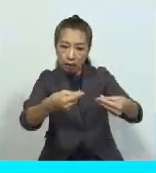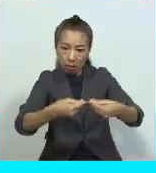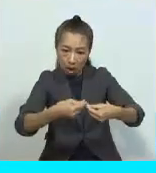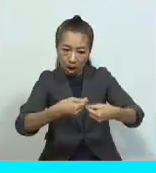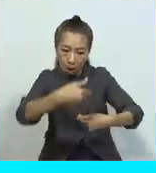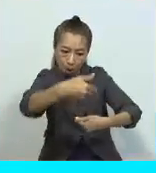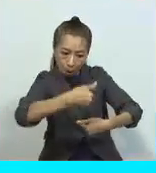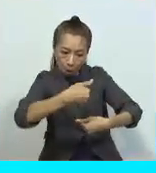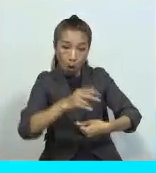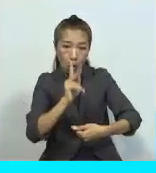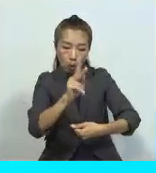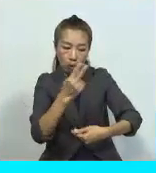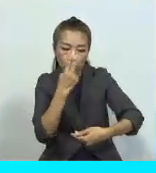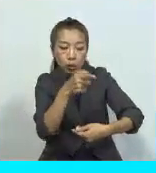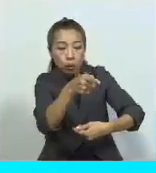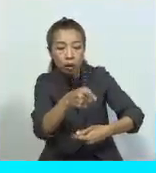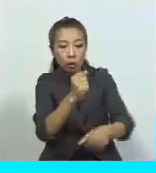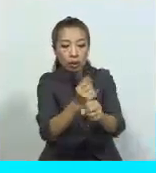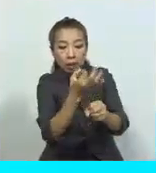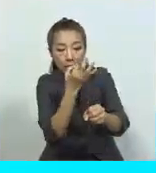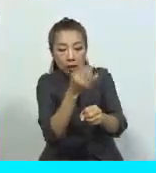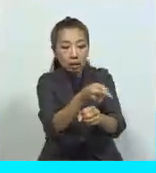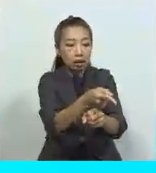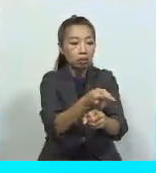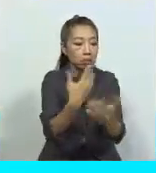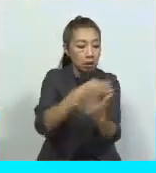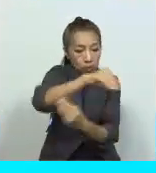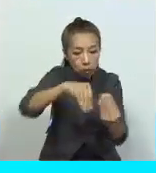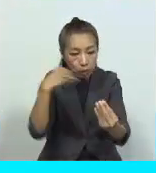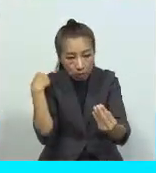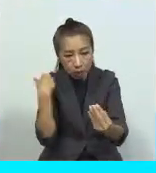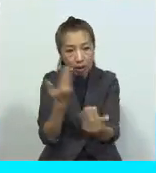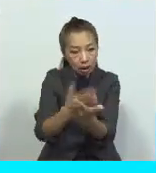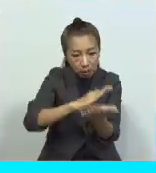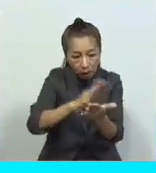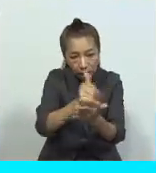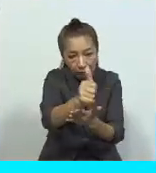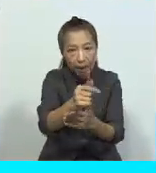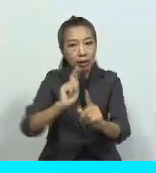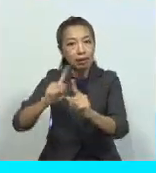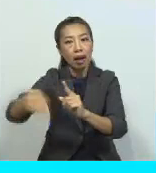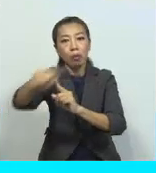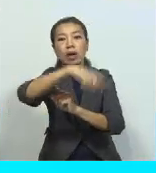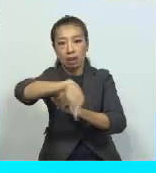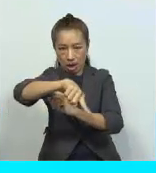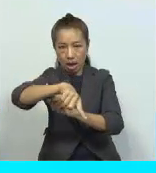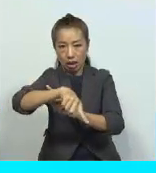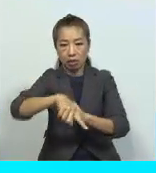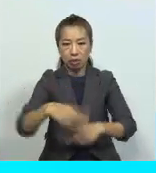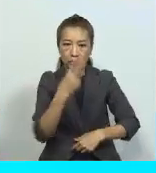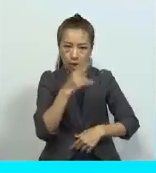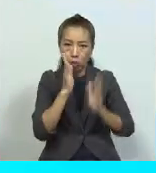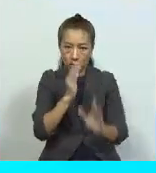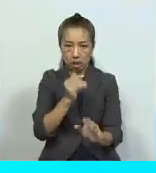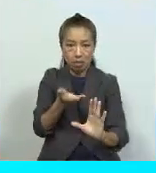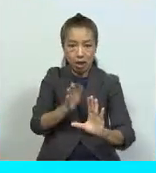พให้กับผู้มีบัตรสวัสดิการแห่งรัฐอย่างต่อเนื่องรวมทั้งหน่วยงานต่างๆของรัฐก็มีการพัฒนาดังนั้นเนี่ยกลุ่มที่มากู้ก็จะต้องมีอาชี